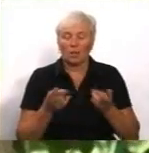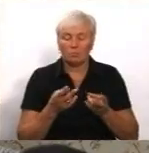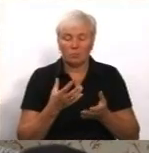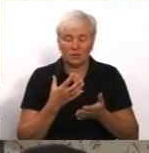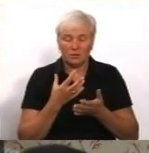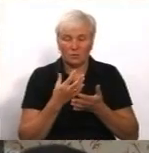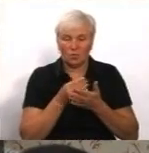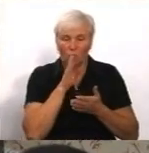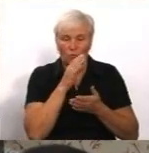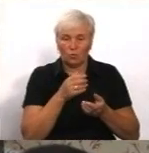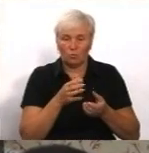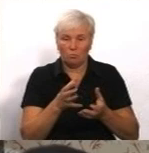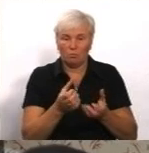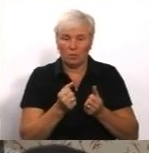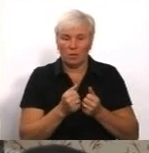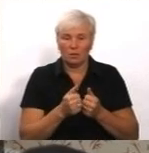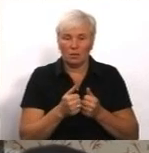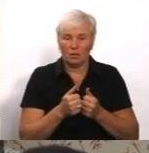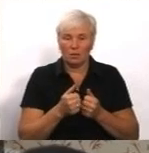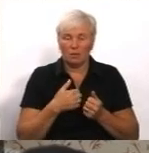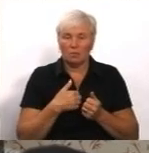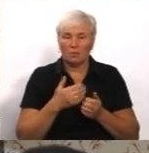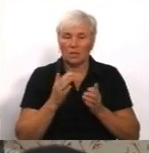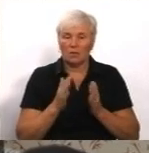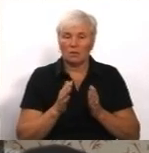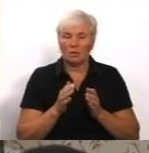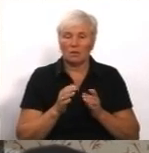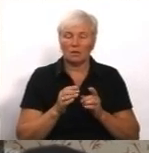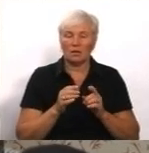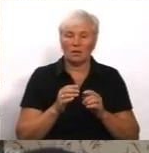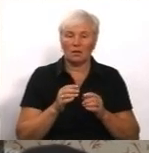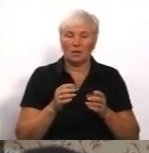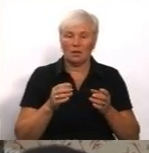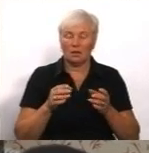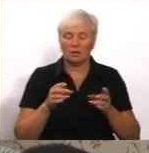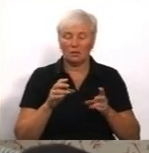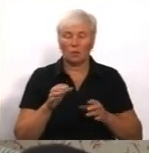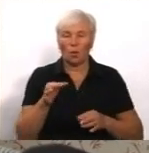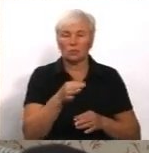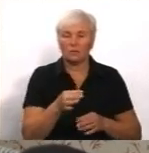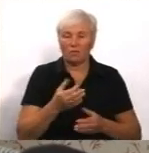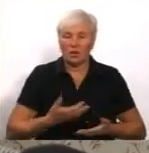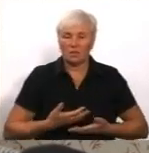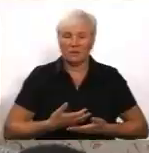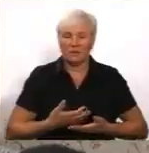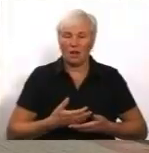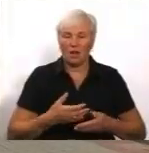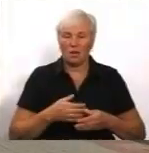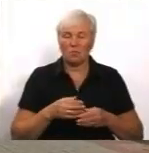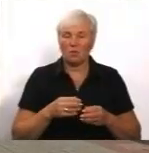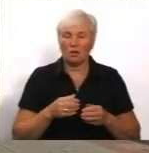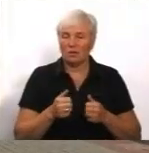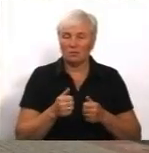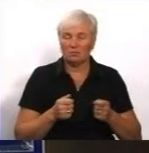цій вулиці, де коло ставка, тут мілкі криниці, тут якраз вода підходить від ставка. Тут їм заборонили воду